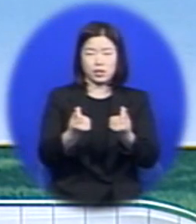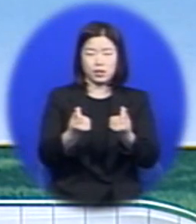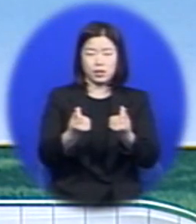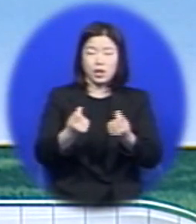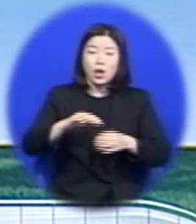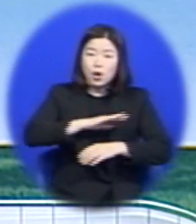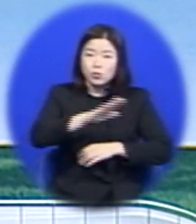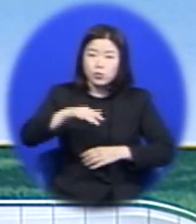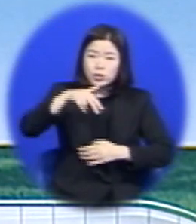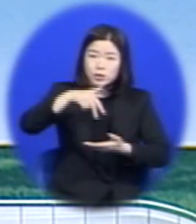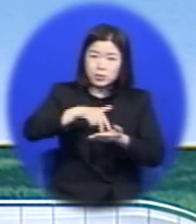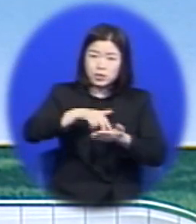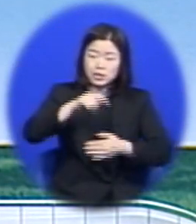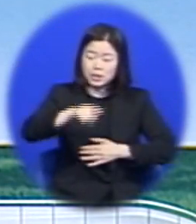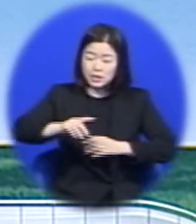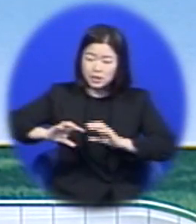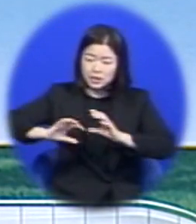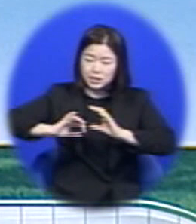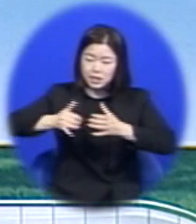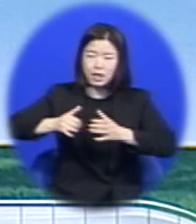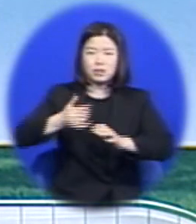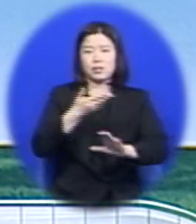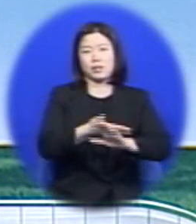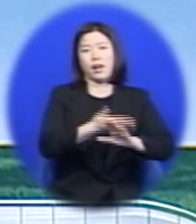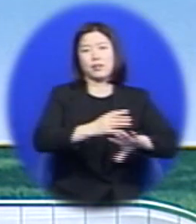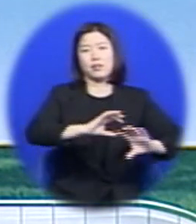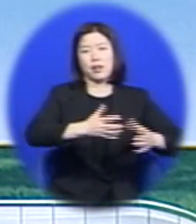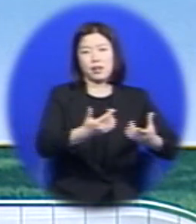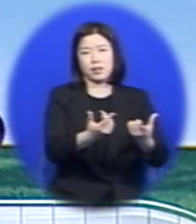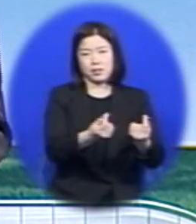이 세상은 외국입니다.